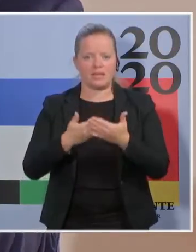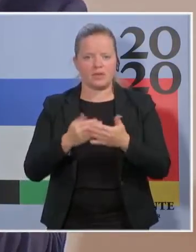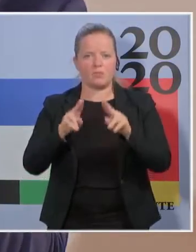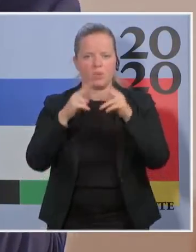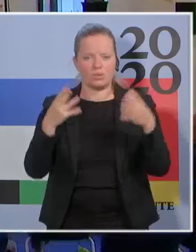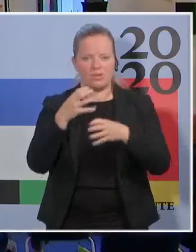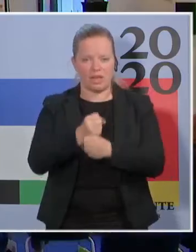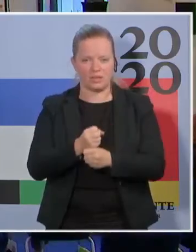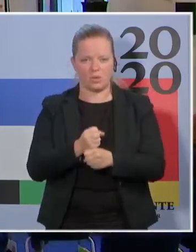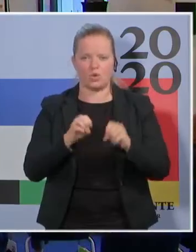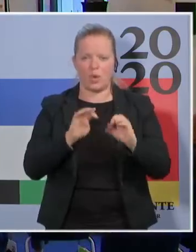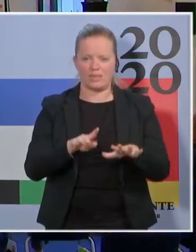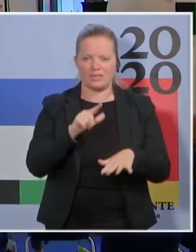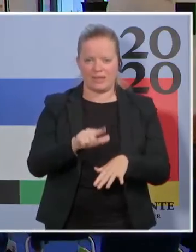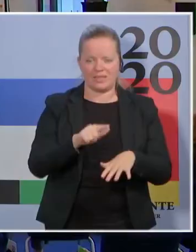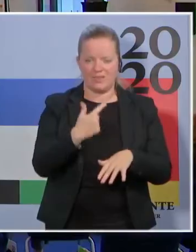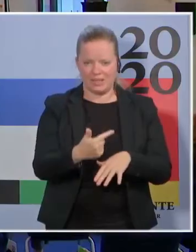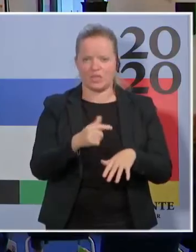Bundesfassung 1920-29 als eine